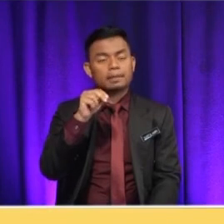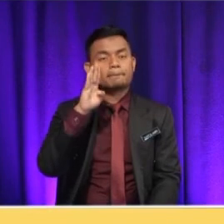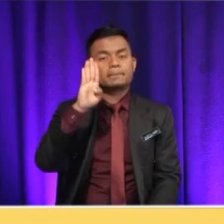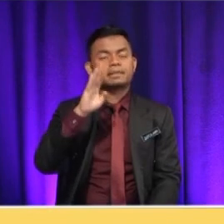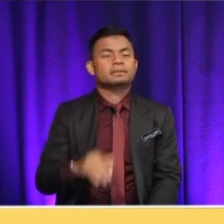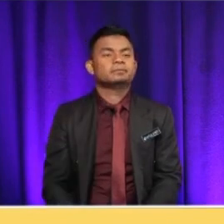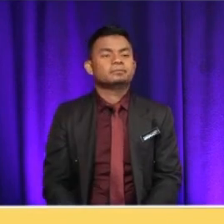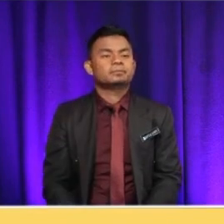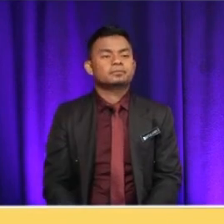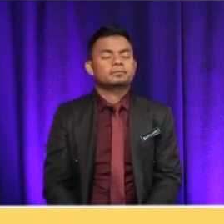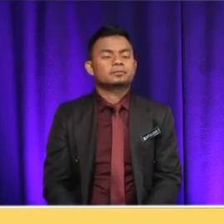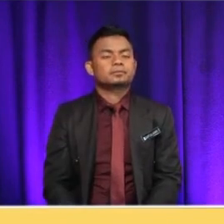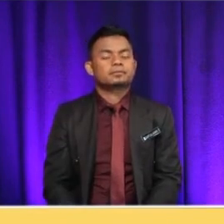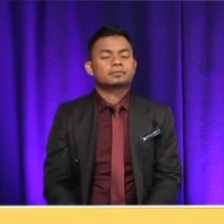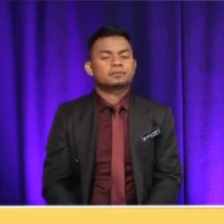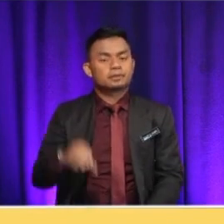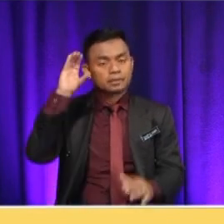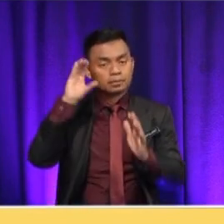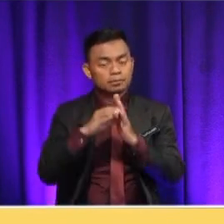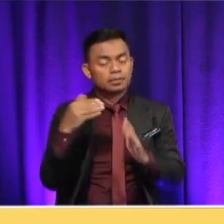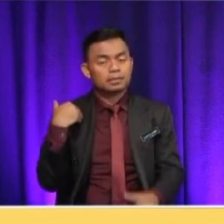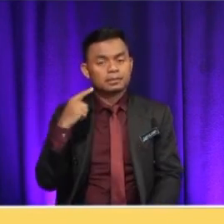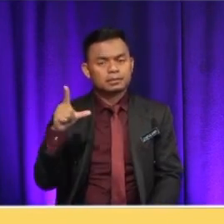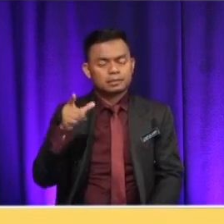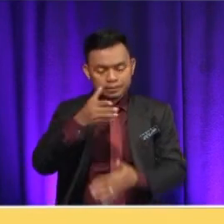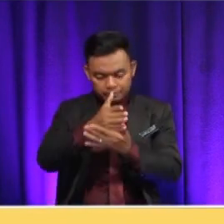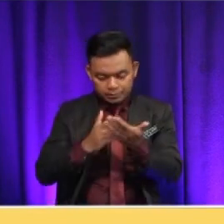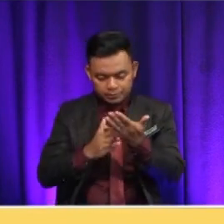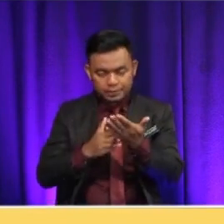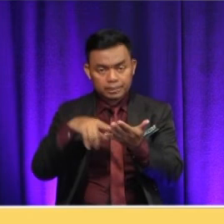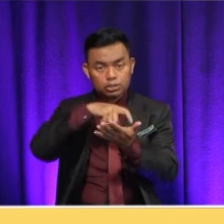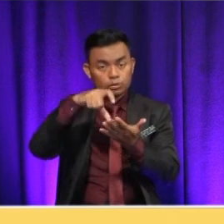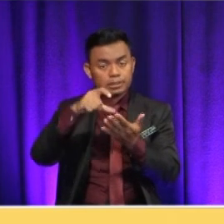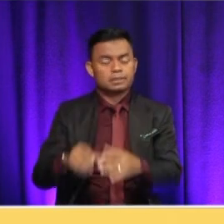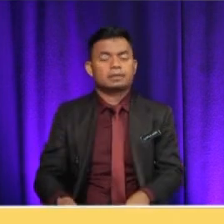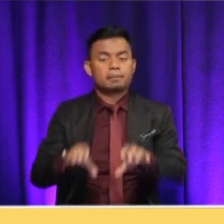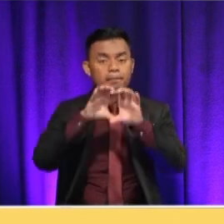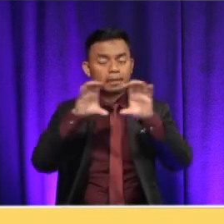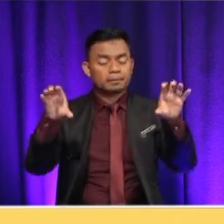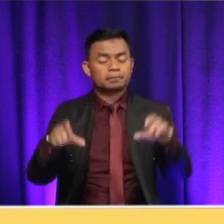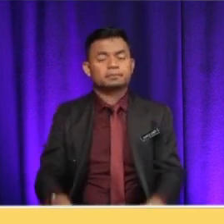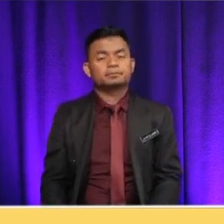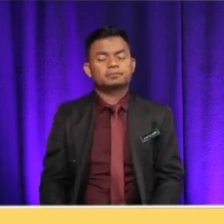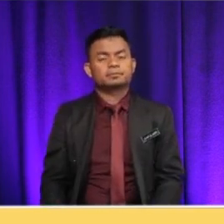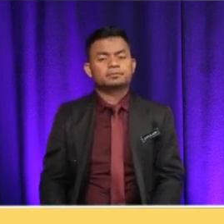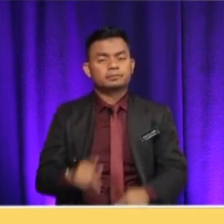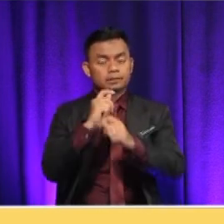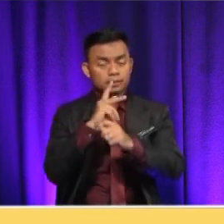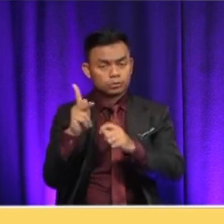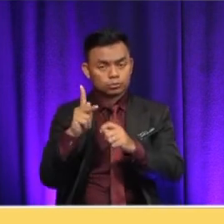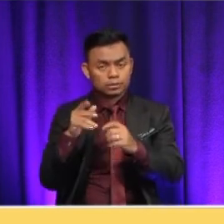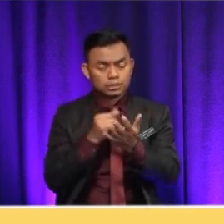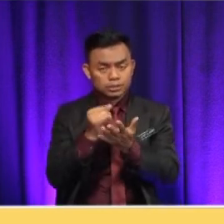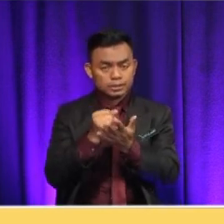Okey, raja di bawah menunjukkan sebahagian lukisan perpaipan. Berdasarkan raja berikut, tentukan jenis bekalan